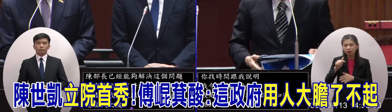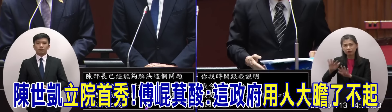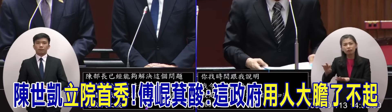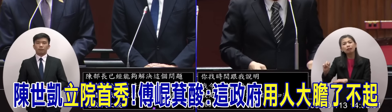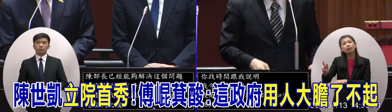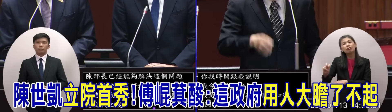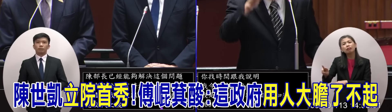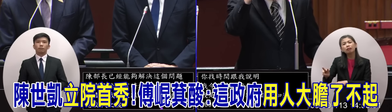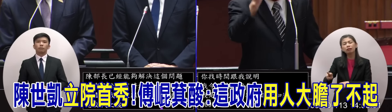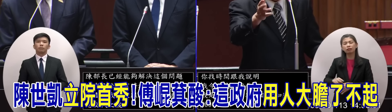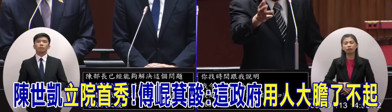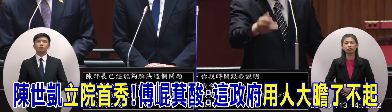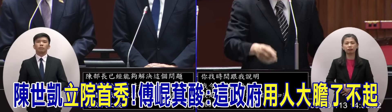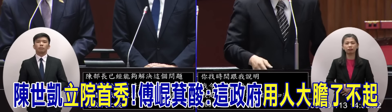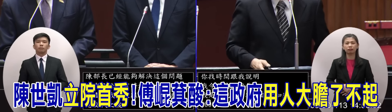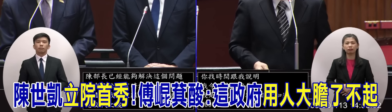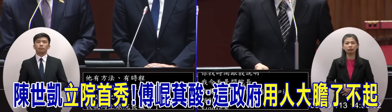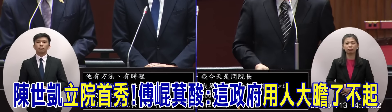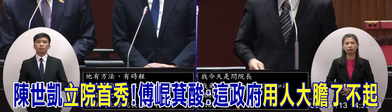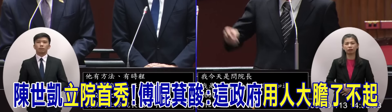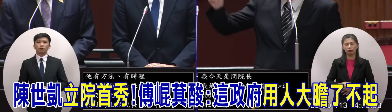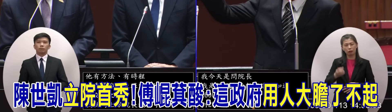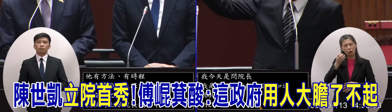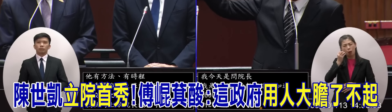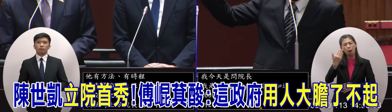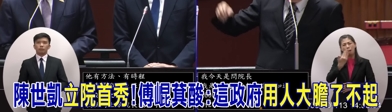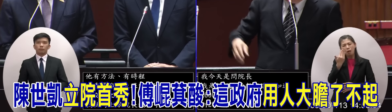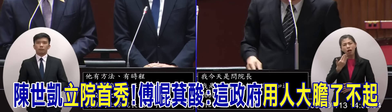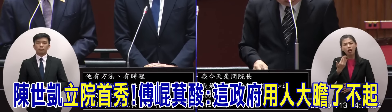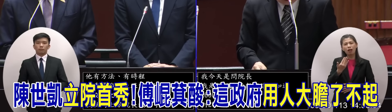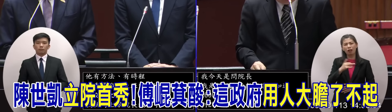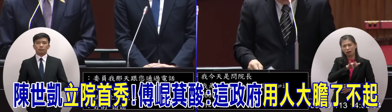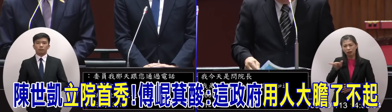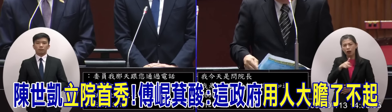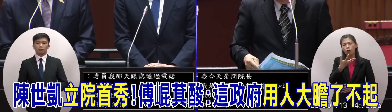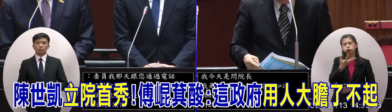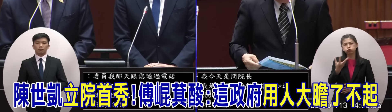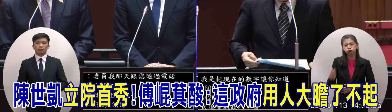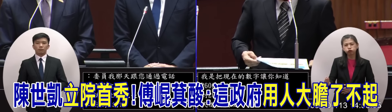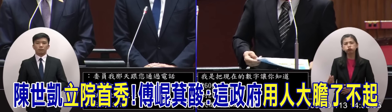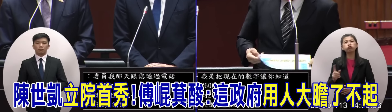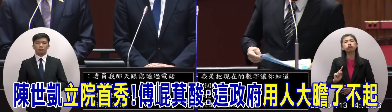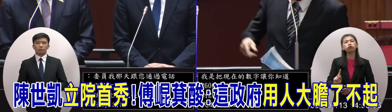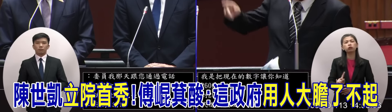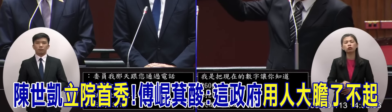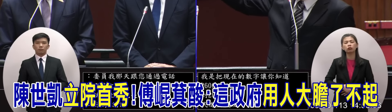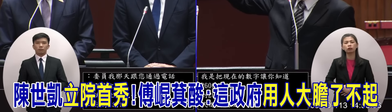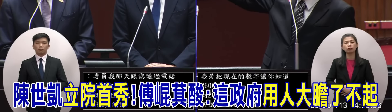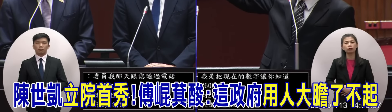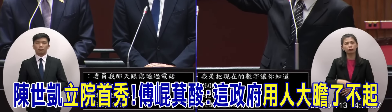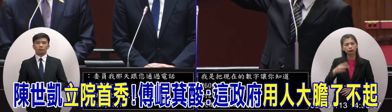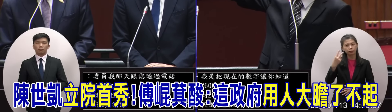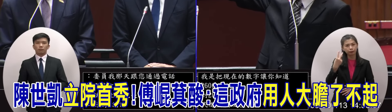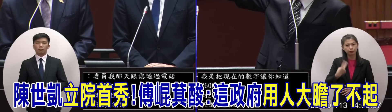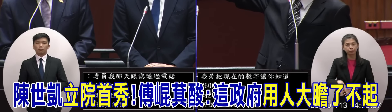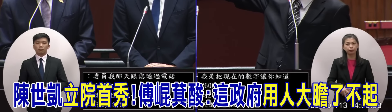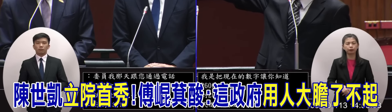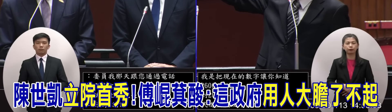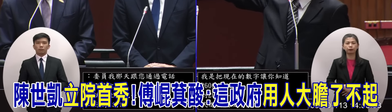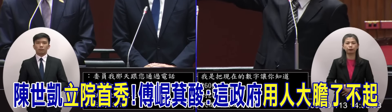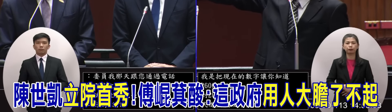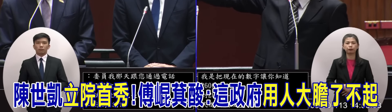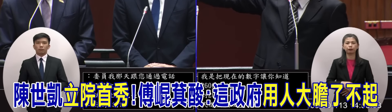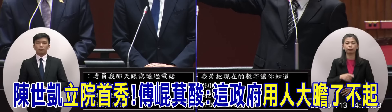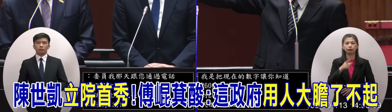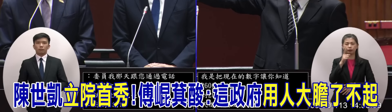200班，一个这么漂亮的城市变成200班，再过来，你们到底有没有国家的资源